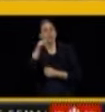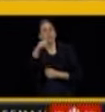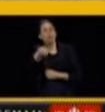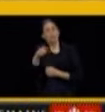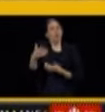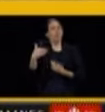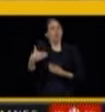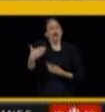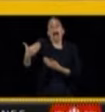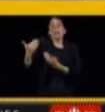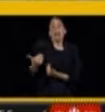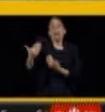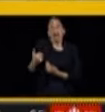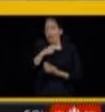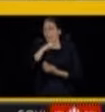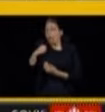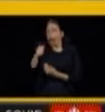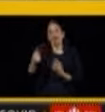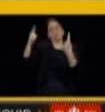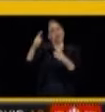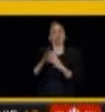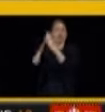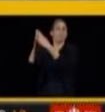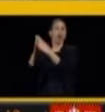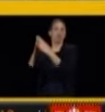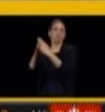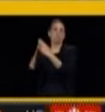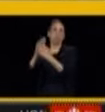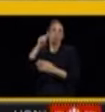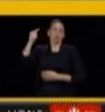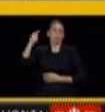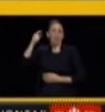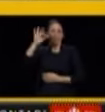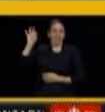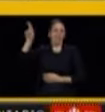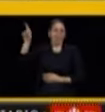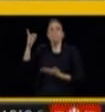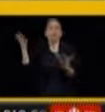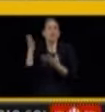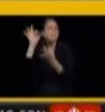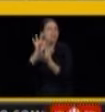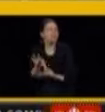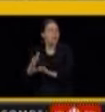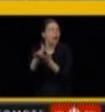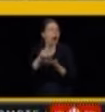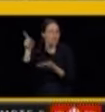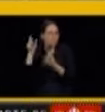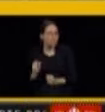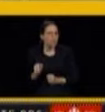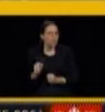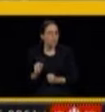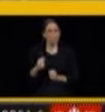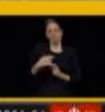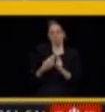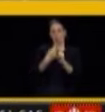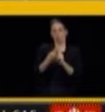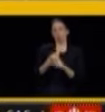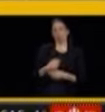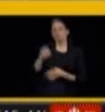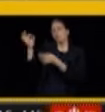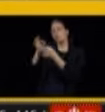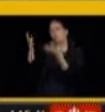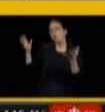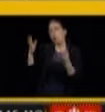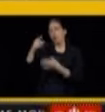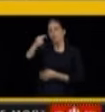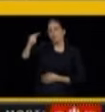et qu'est-ce que vous attendez précisément comme aide fédérale? Bien, ce qu'on discute avec le gouvernement fédéral, puis bon, c'était pas clair à